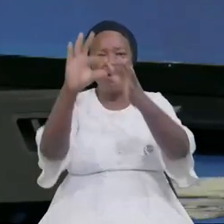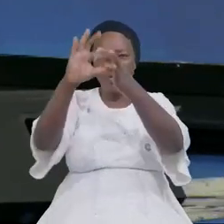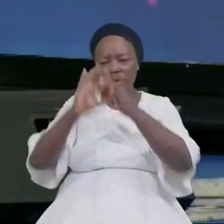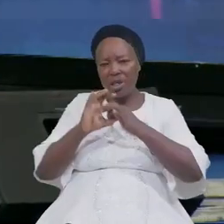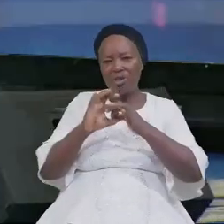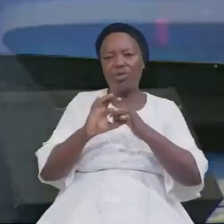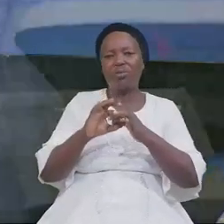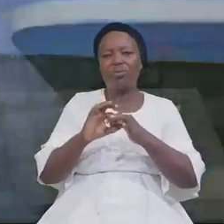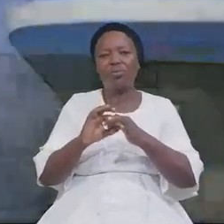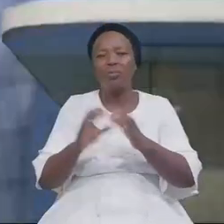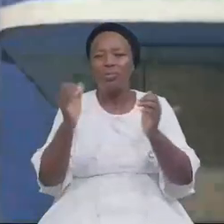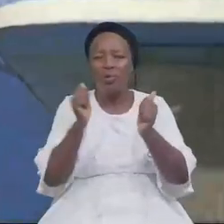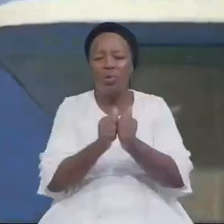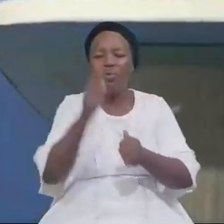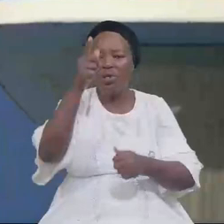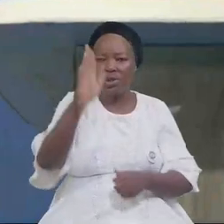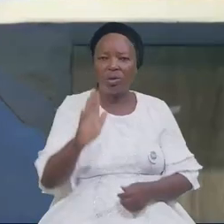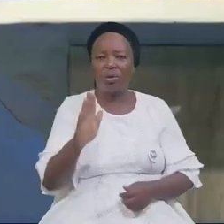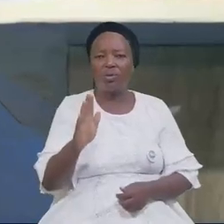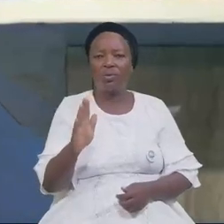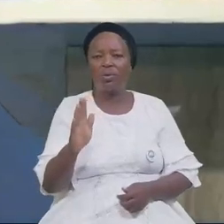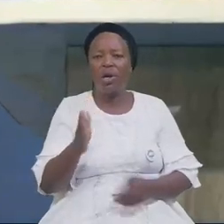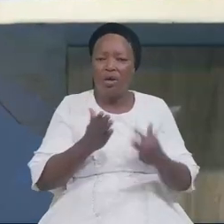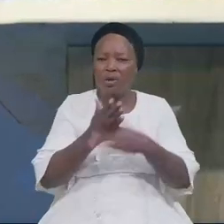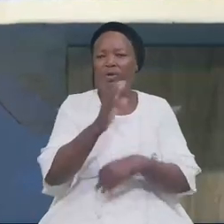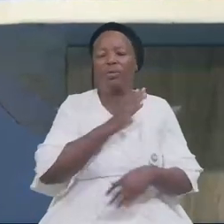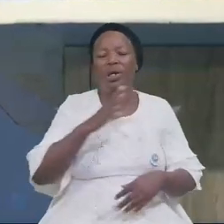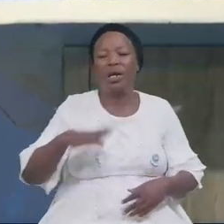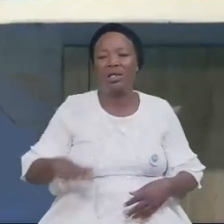Avec la réconciliation avec Dieu à travers Christ.